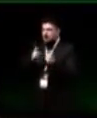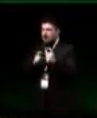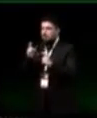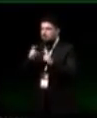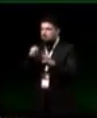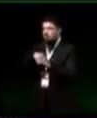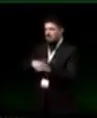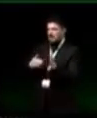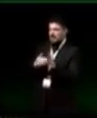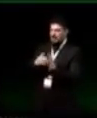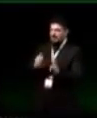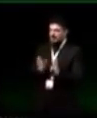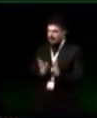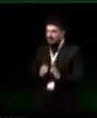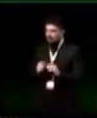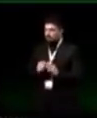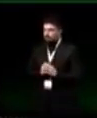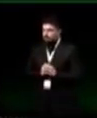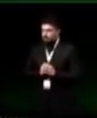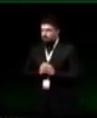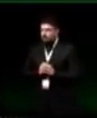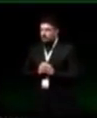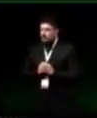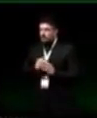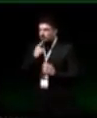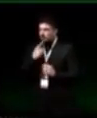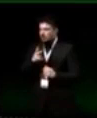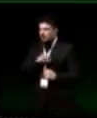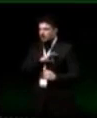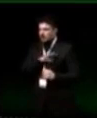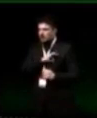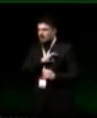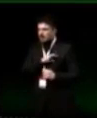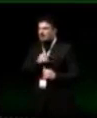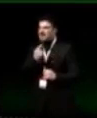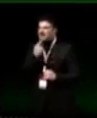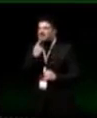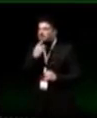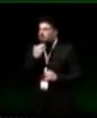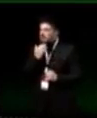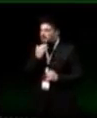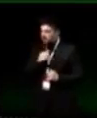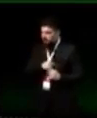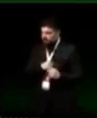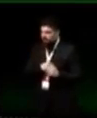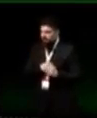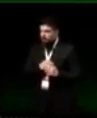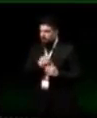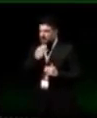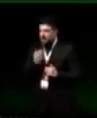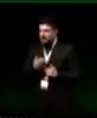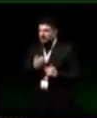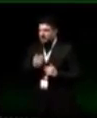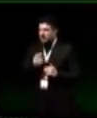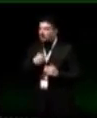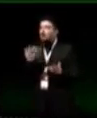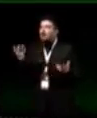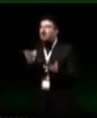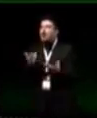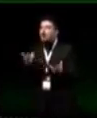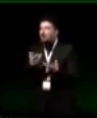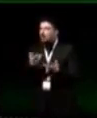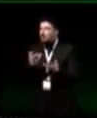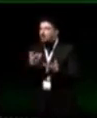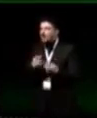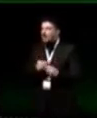nostra. Chi farà il Premier? Non mi interessa chi farà il Premier, mi interessa cosa farà il Premier, come